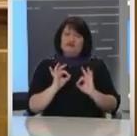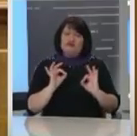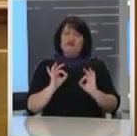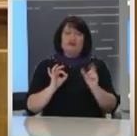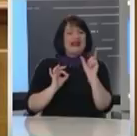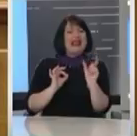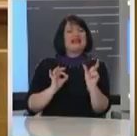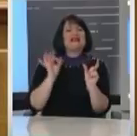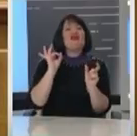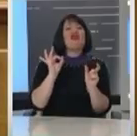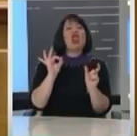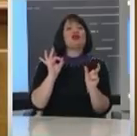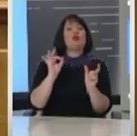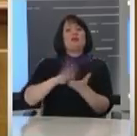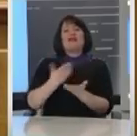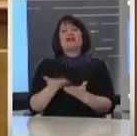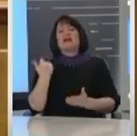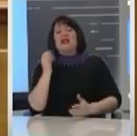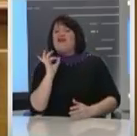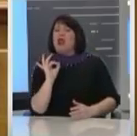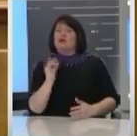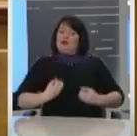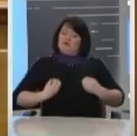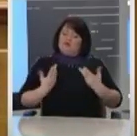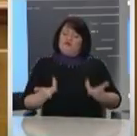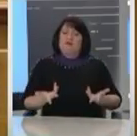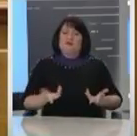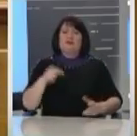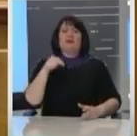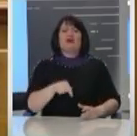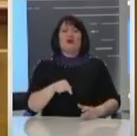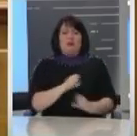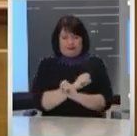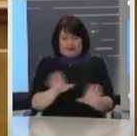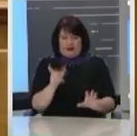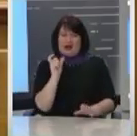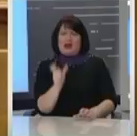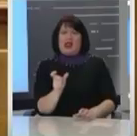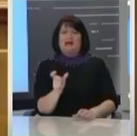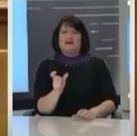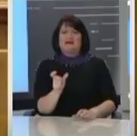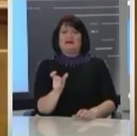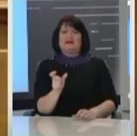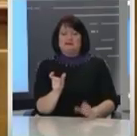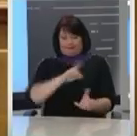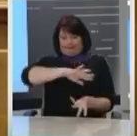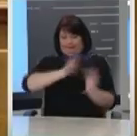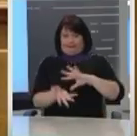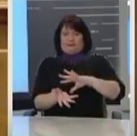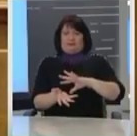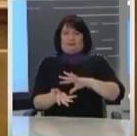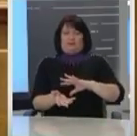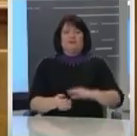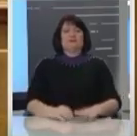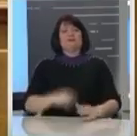λέξη φιλότιμο. Τώρα εσείς την κάνατε παγκοσμίως γνωστή για τη λέξη κολοτούμπα.